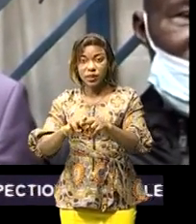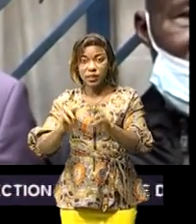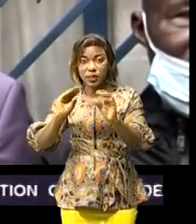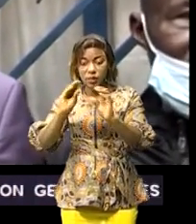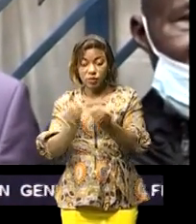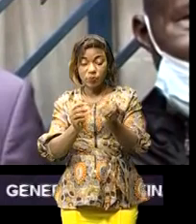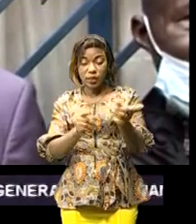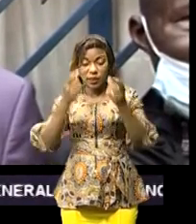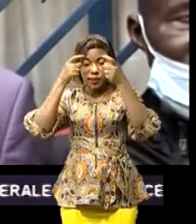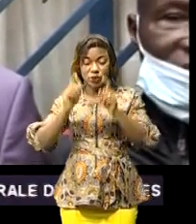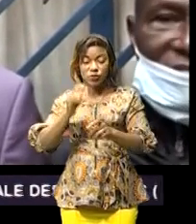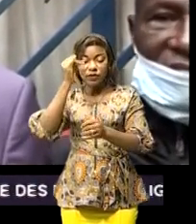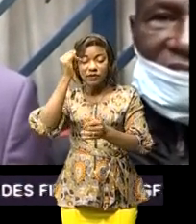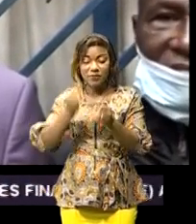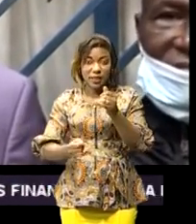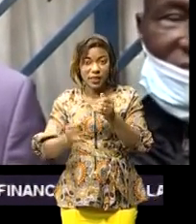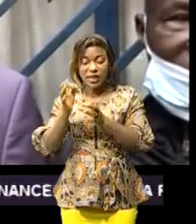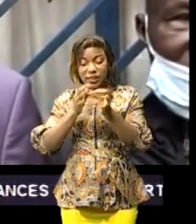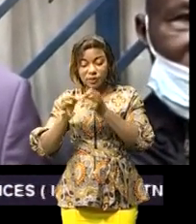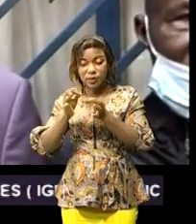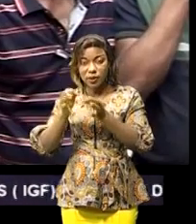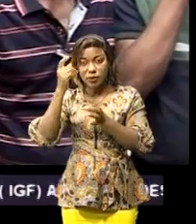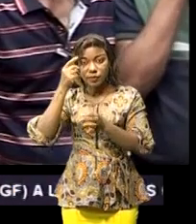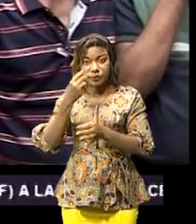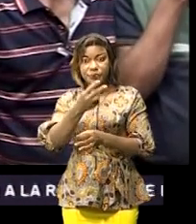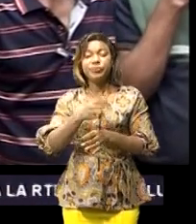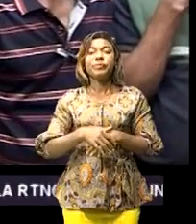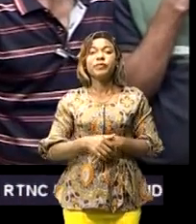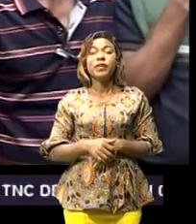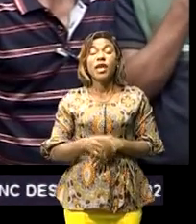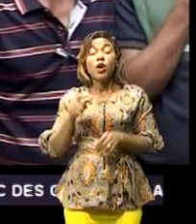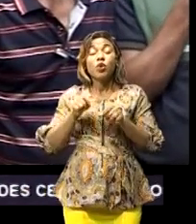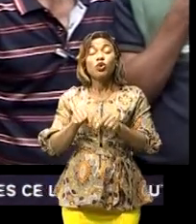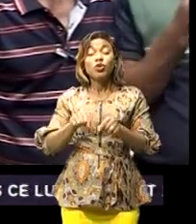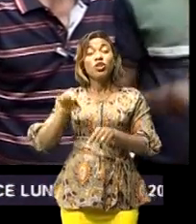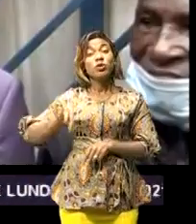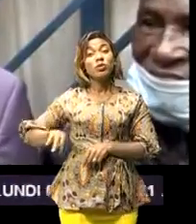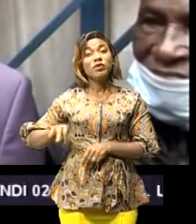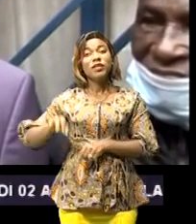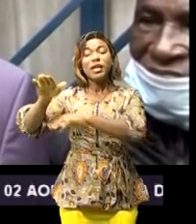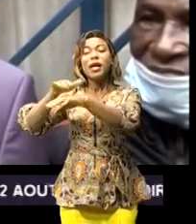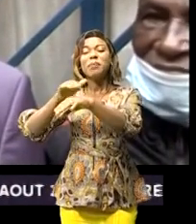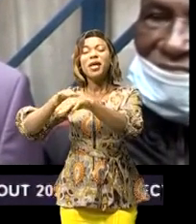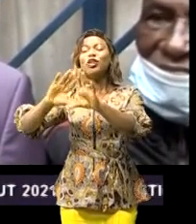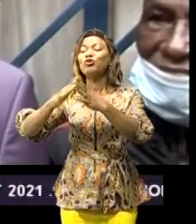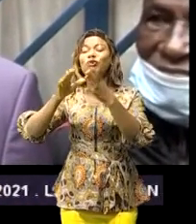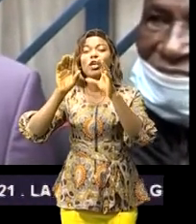structure, la décision finale, explique cette démarche. Je profite pour lancer l'appel à tous les